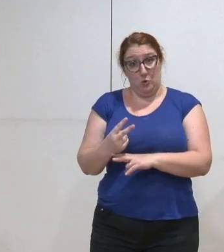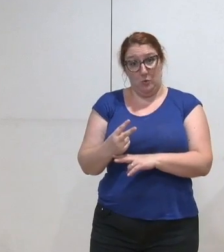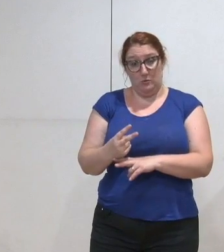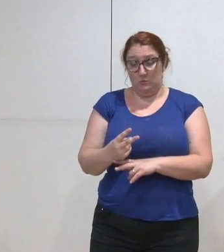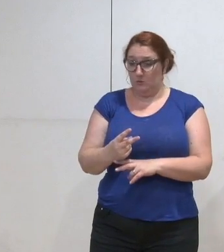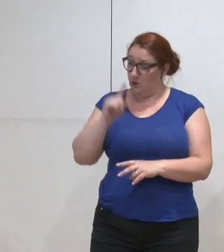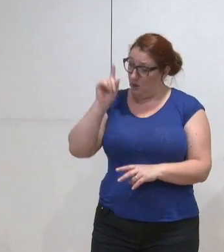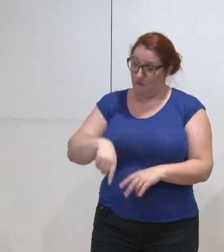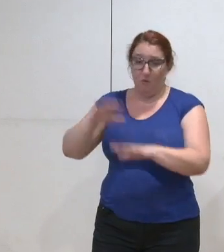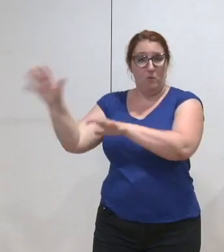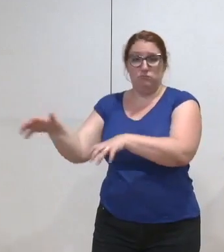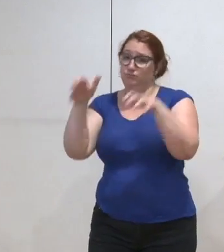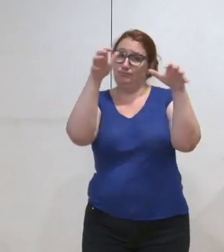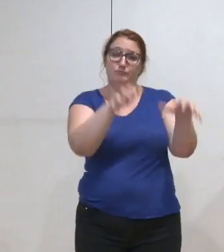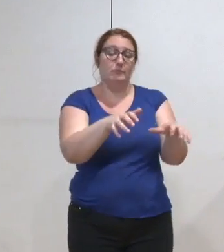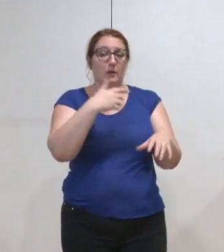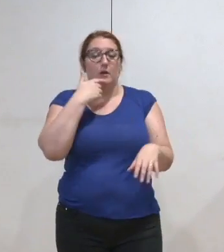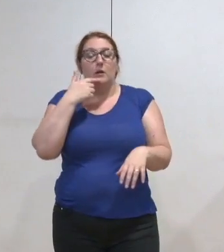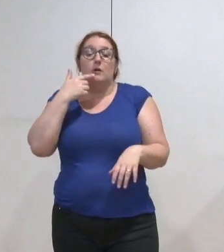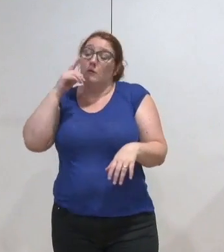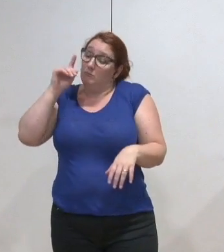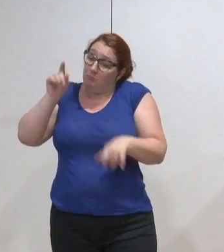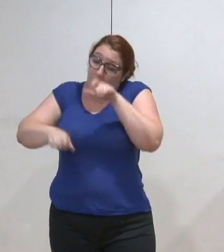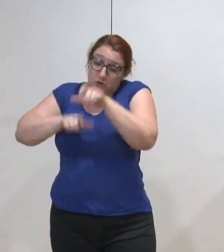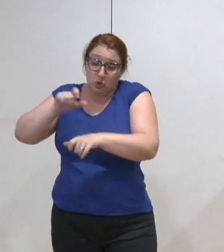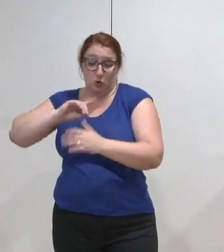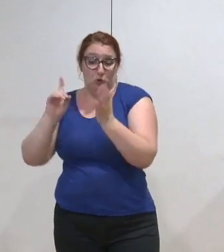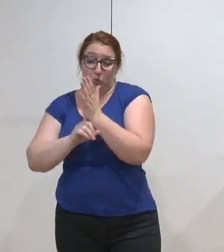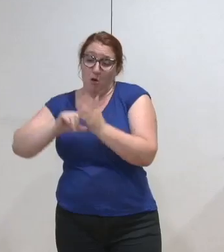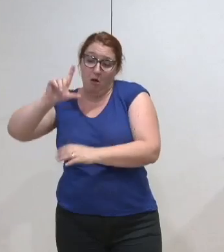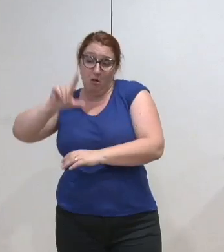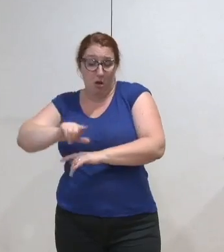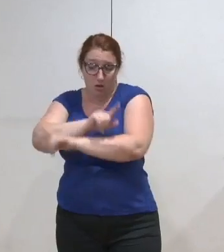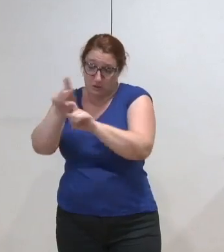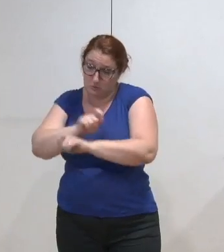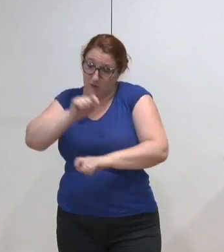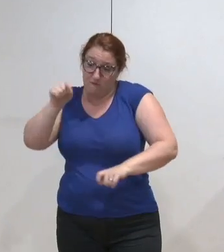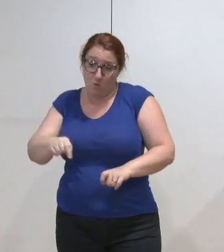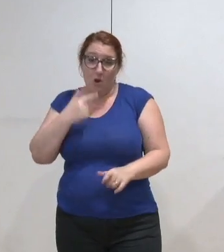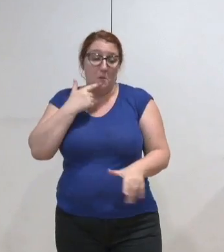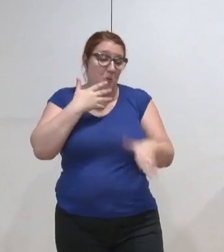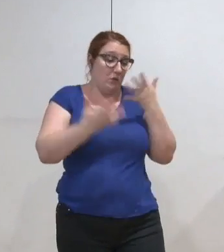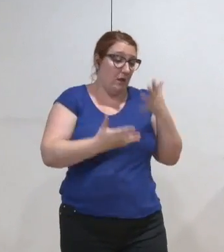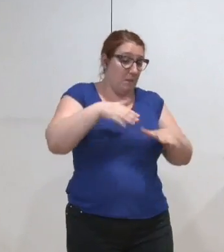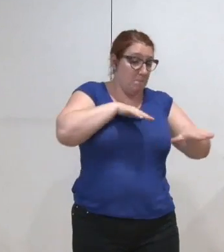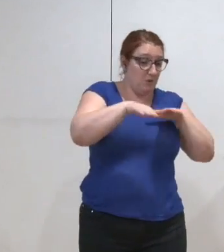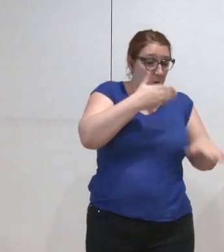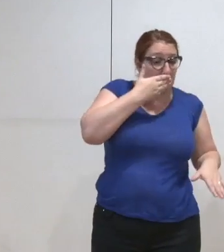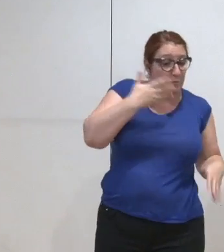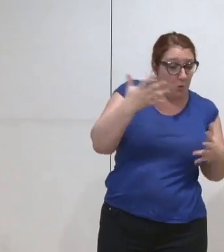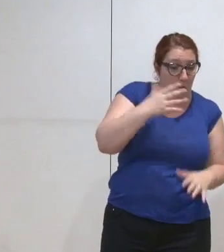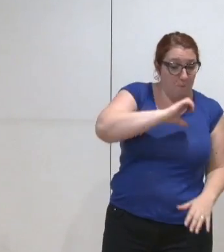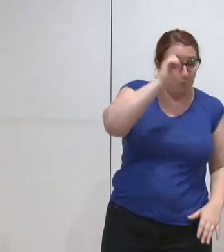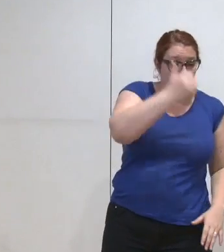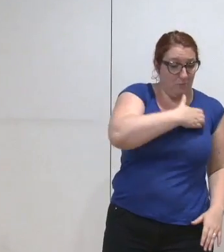respecter alors certains se sont posé la question de la méthode fallait-il commencer par prendre un arrêté du maire